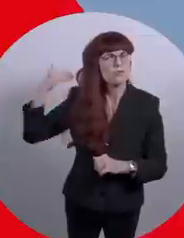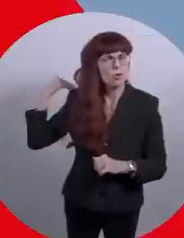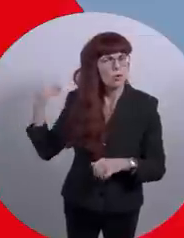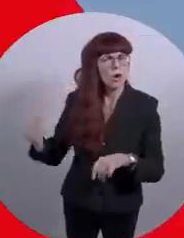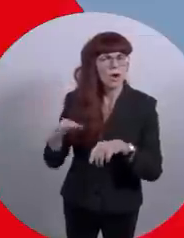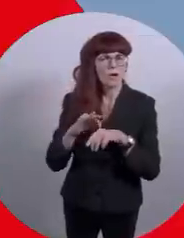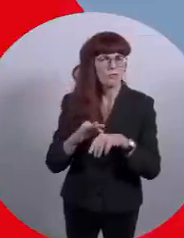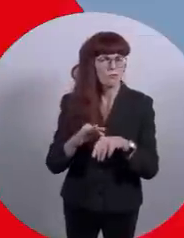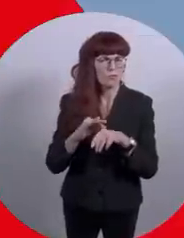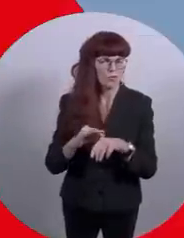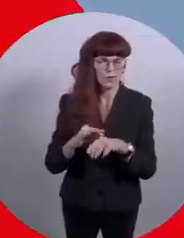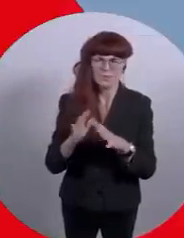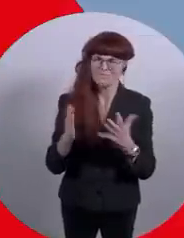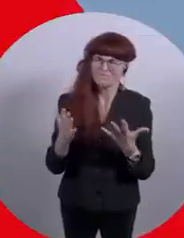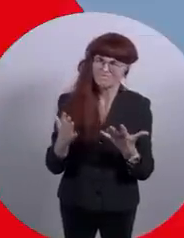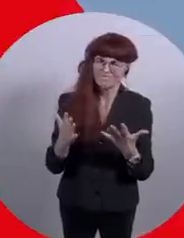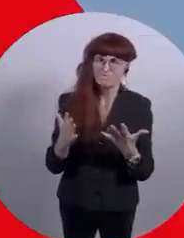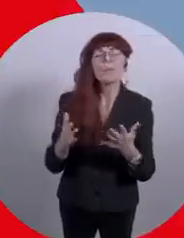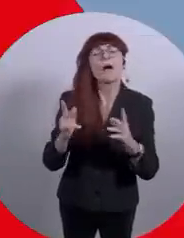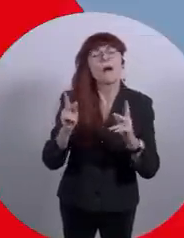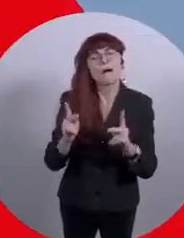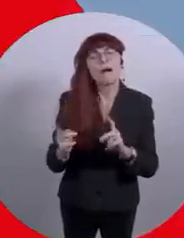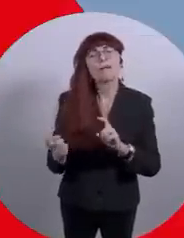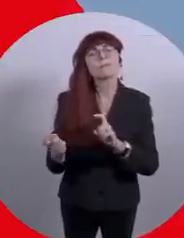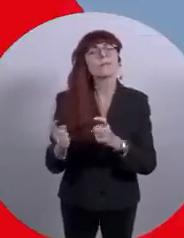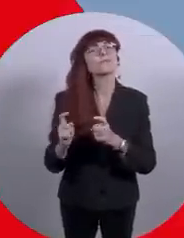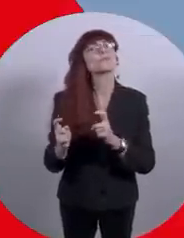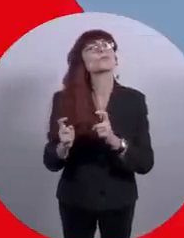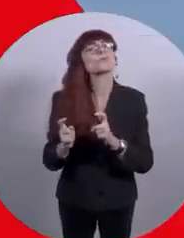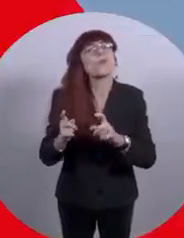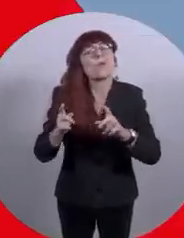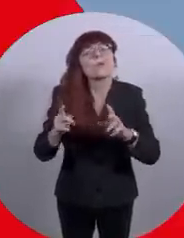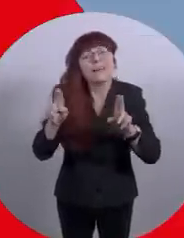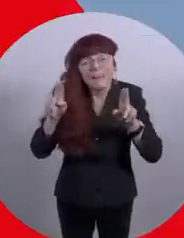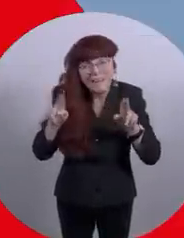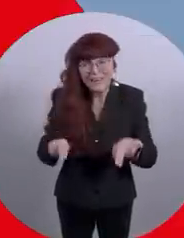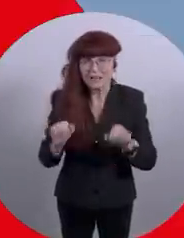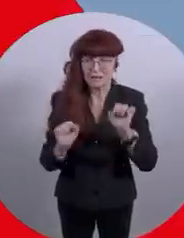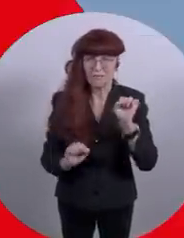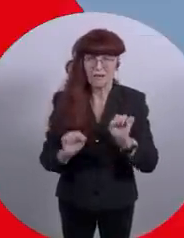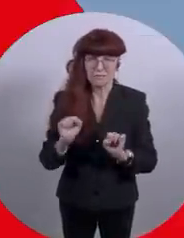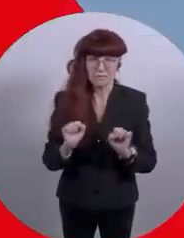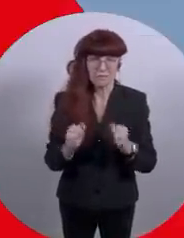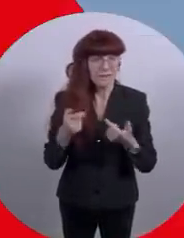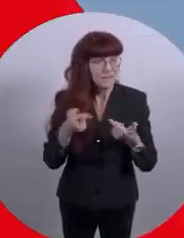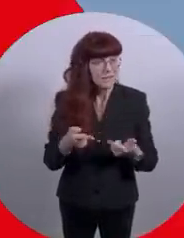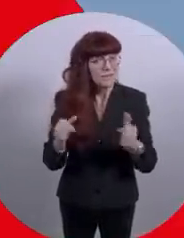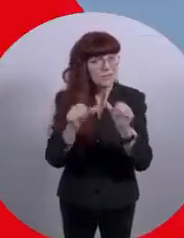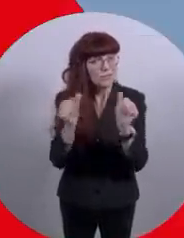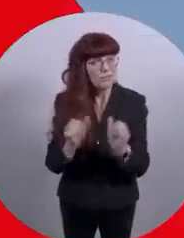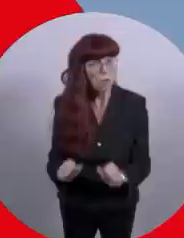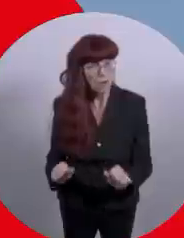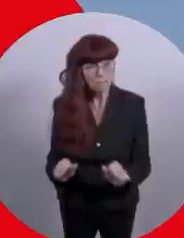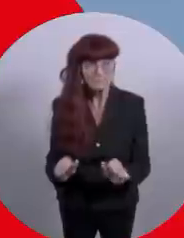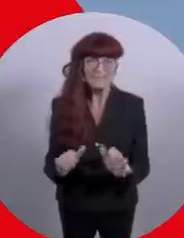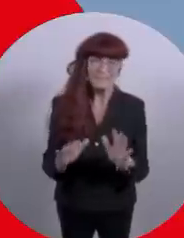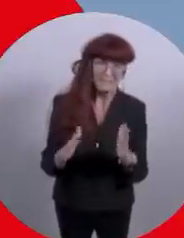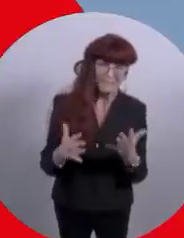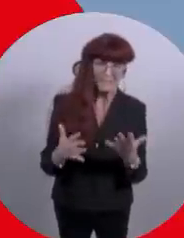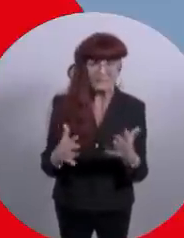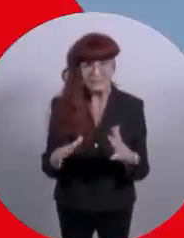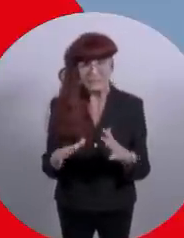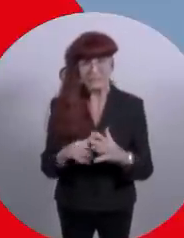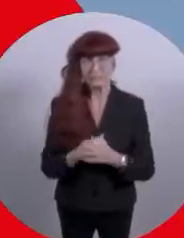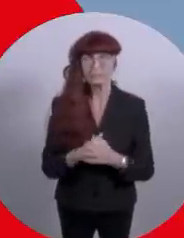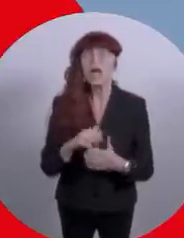darüber diskutieren ob es richtig war ihn auf diese Art und Weise zu führen